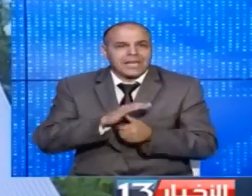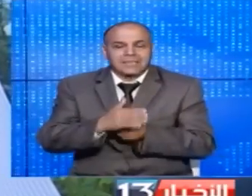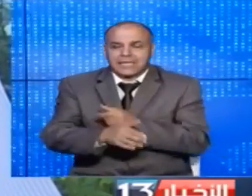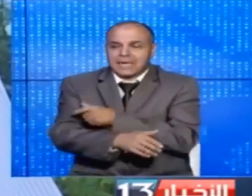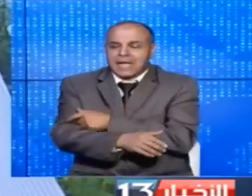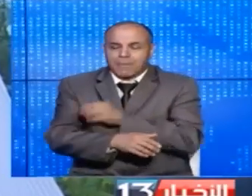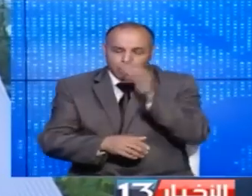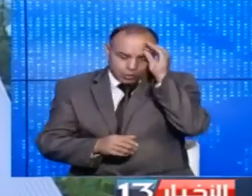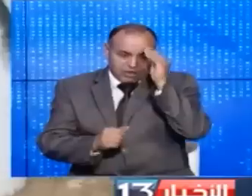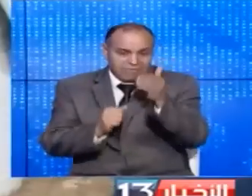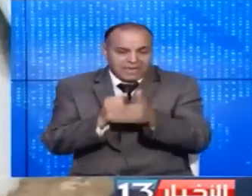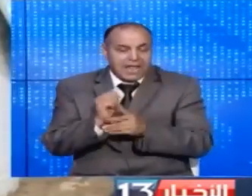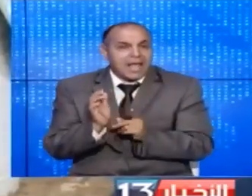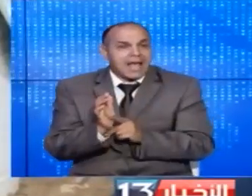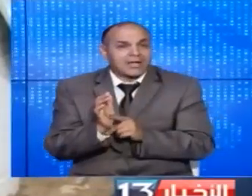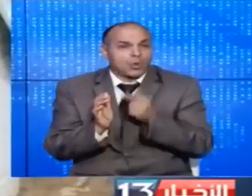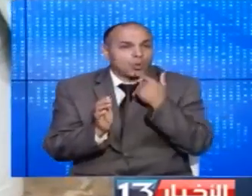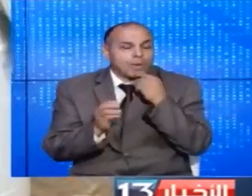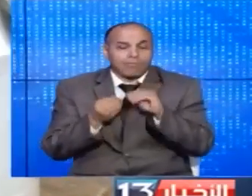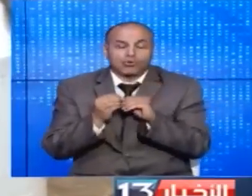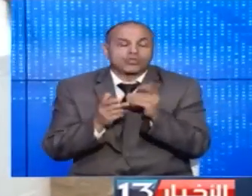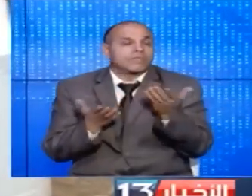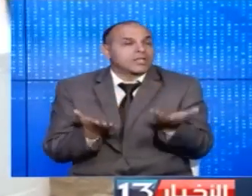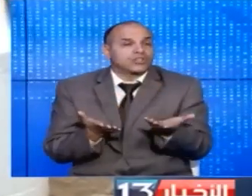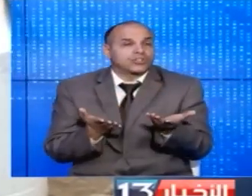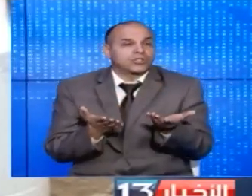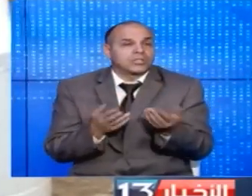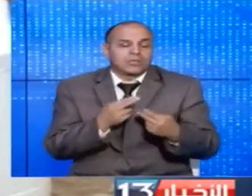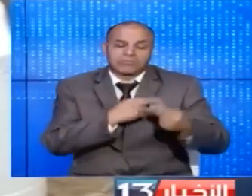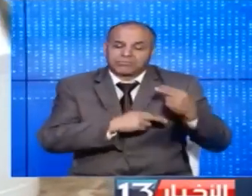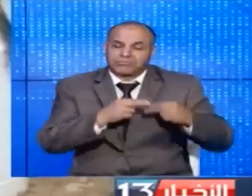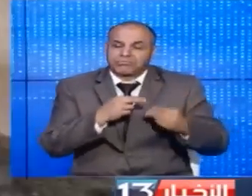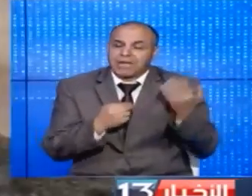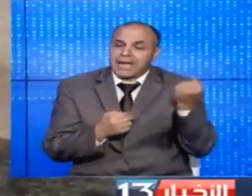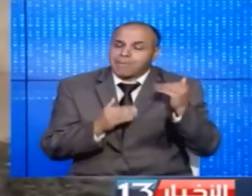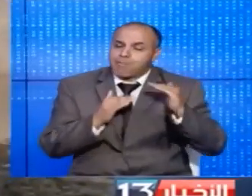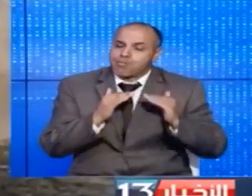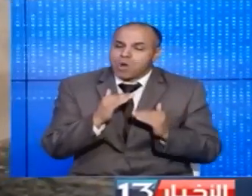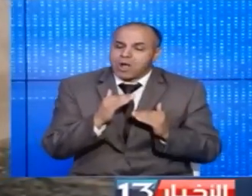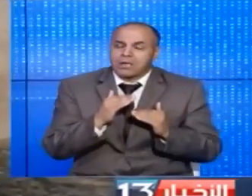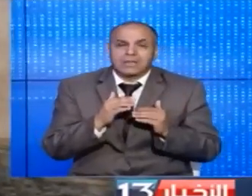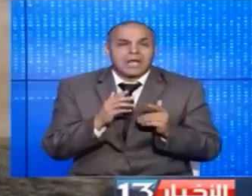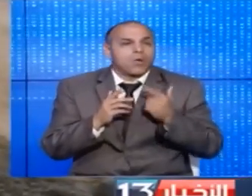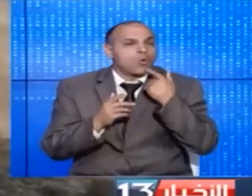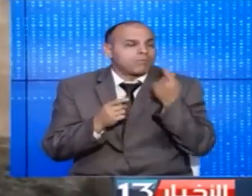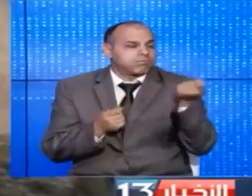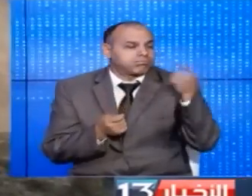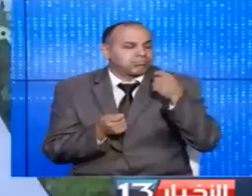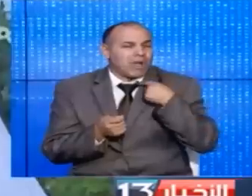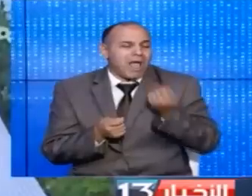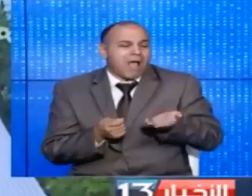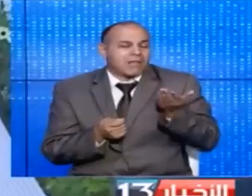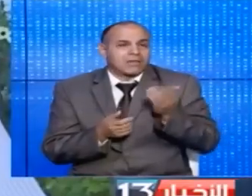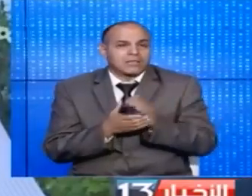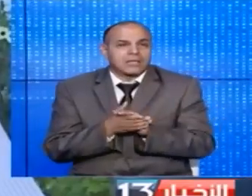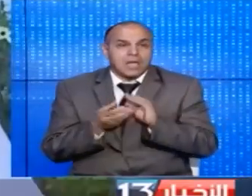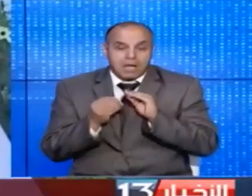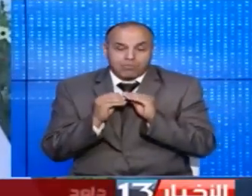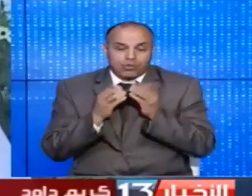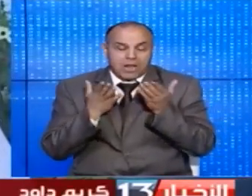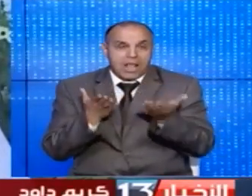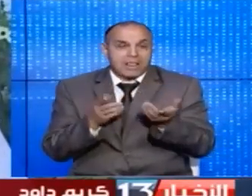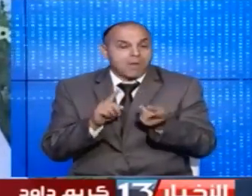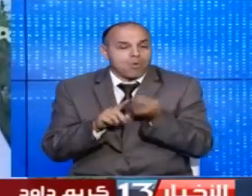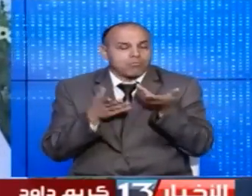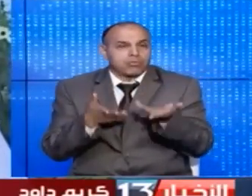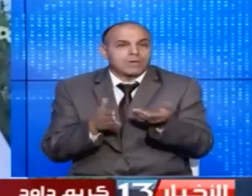التونسية للفلاحين أكد أن المشكلة الأساسية في تراجع منظومة الألبان هو ارتفاع كلفة الإنتاج. المشكل الأساسي